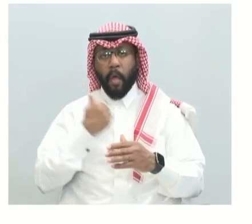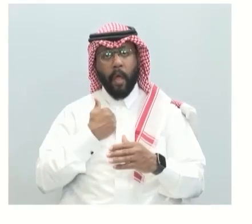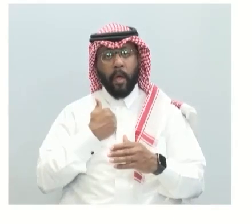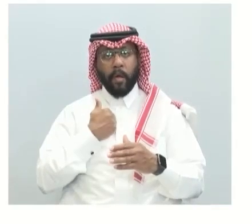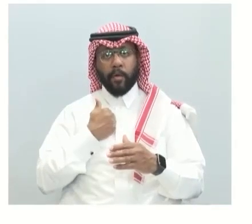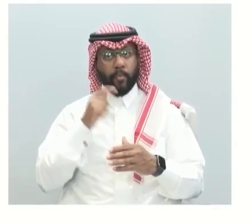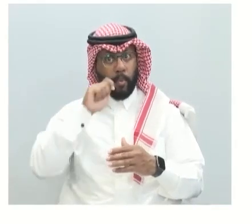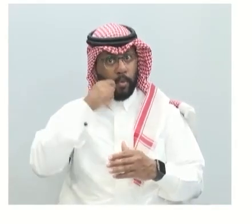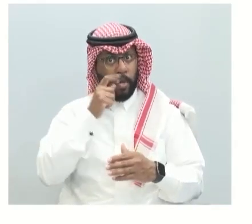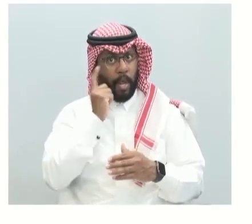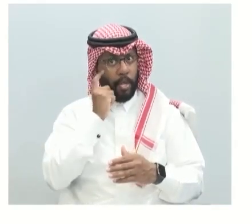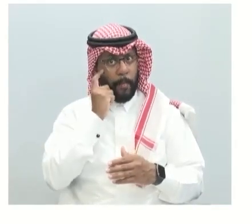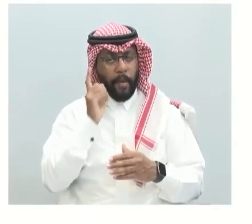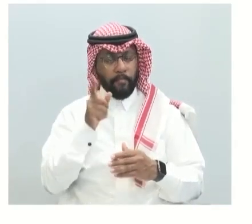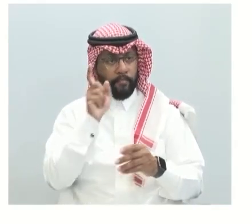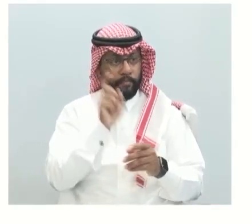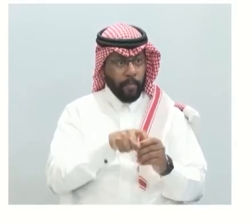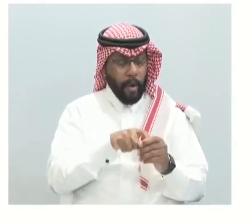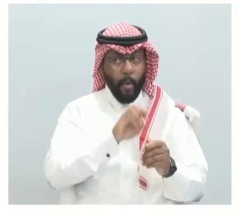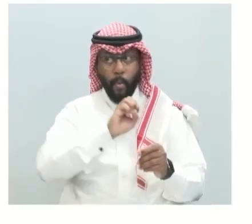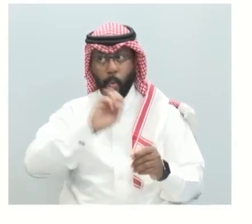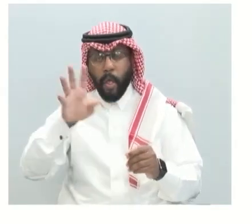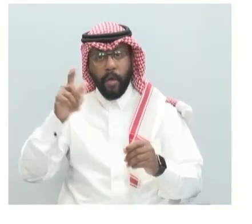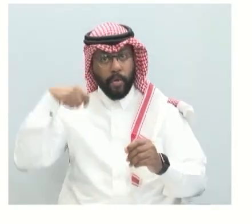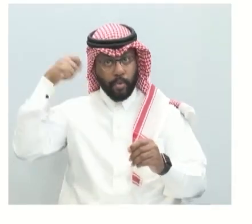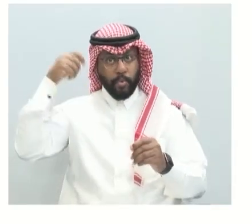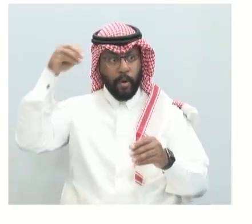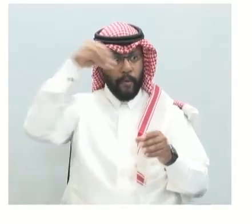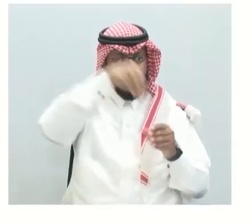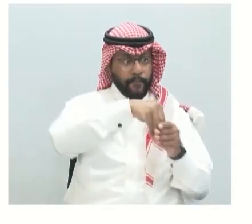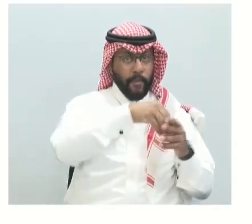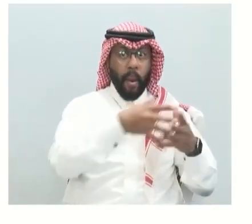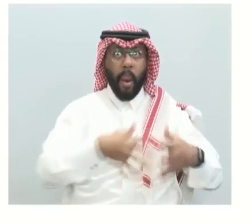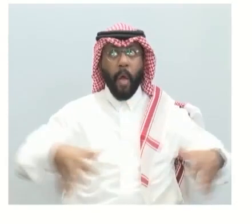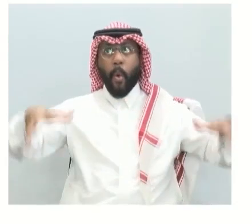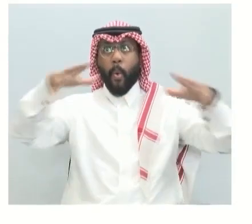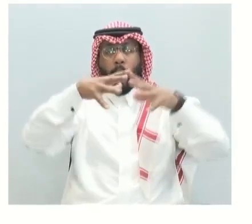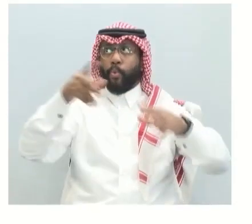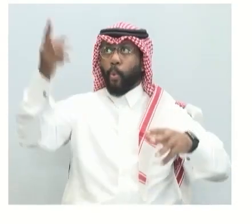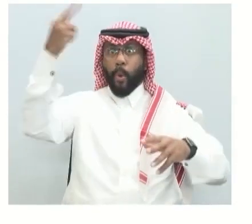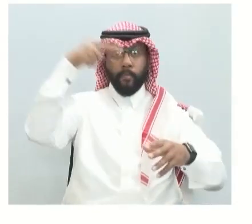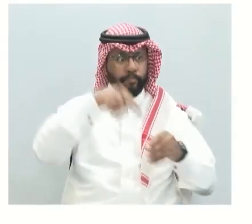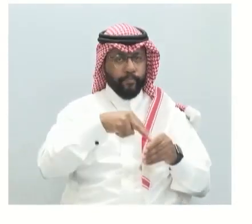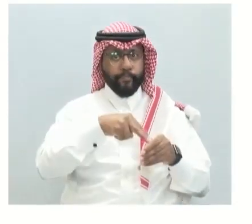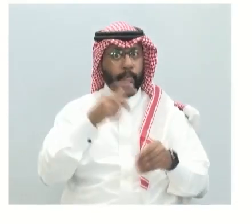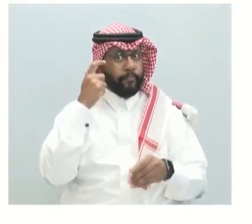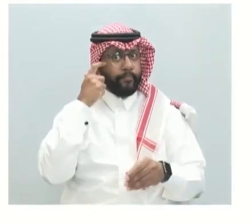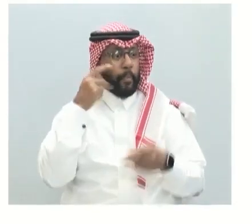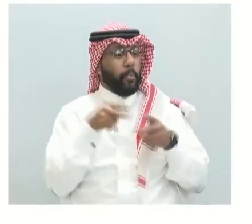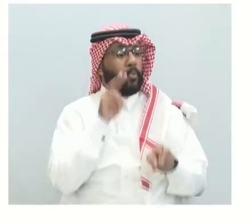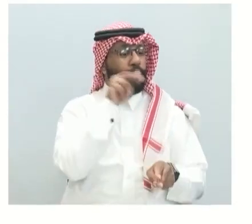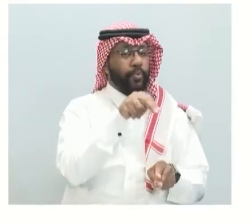فدائما كن حذرا اذا وضعت اي مستند او صور في مجلدات عامه لانه جميع الاشخاص يمكنهم